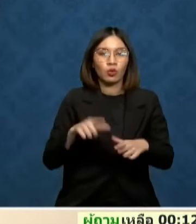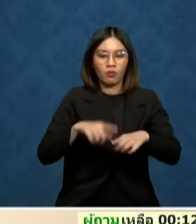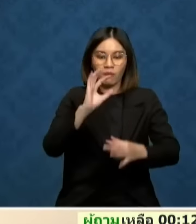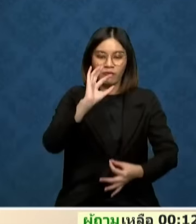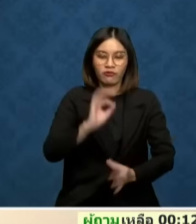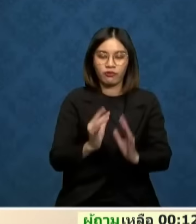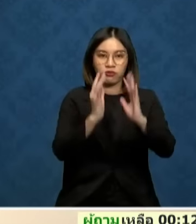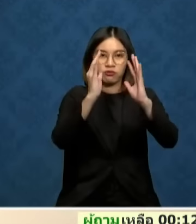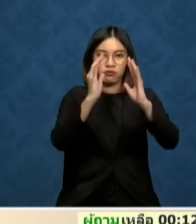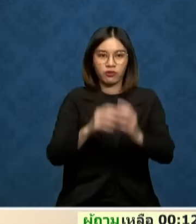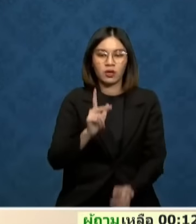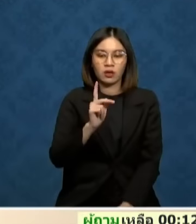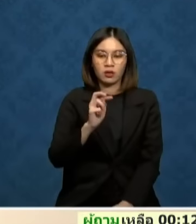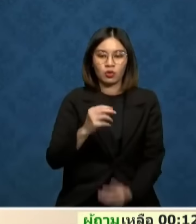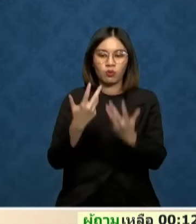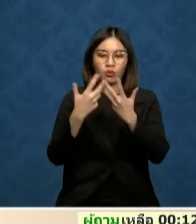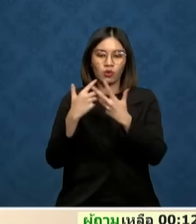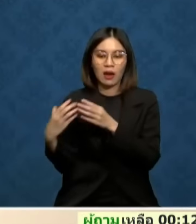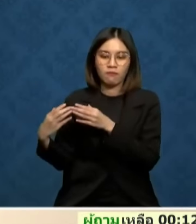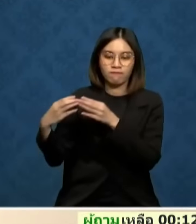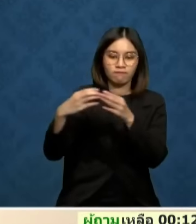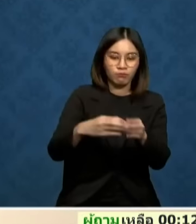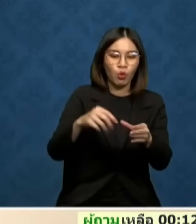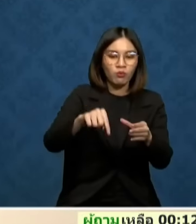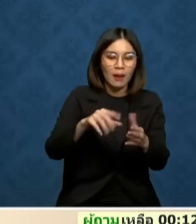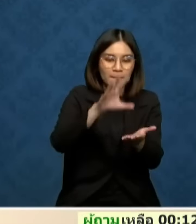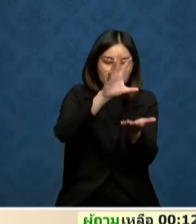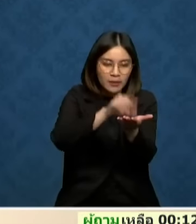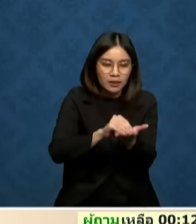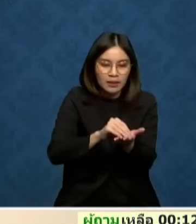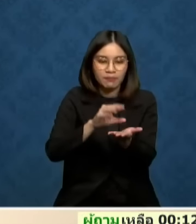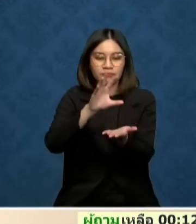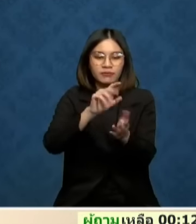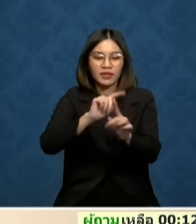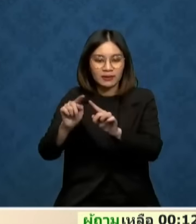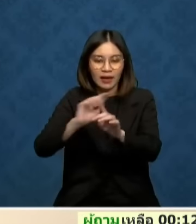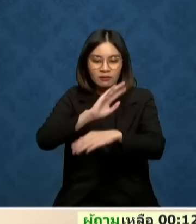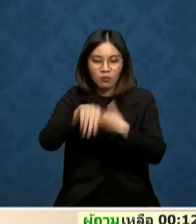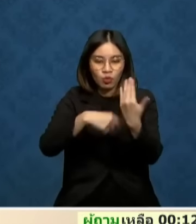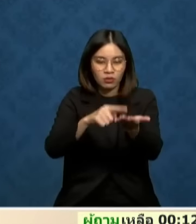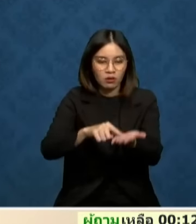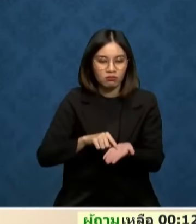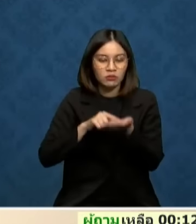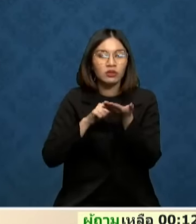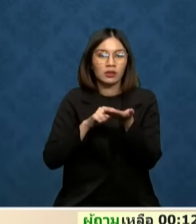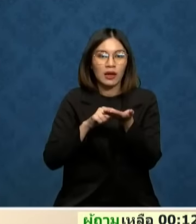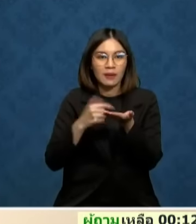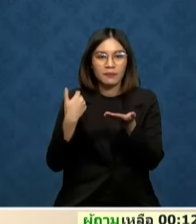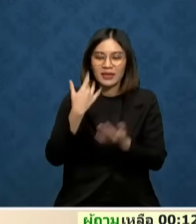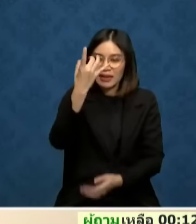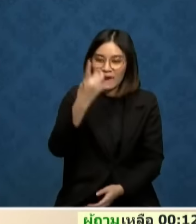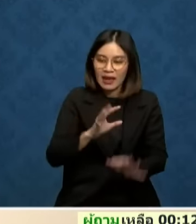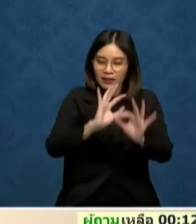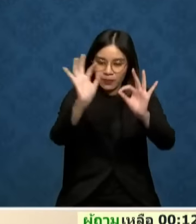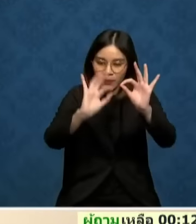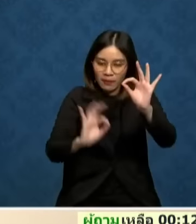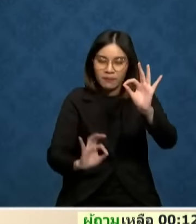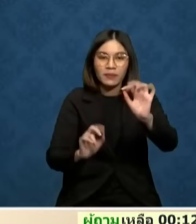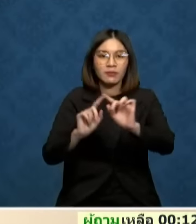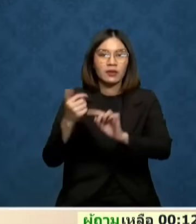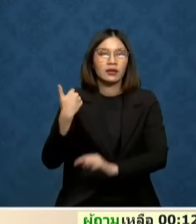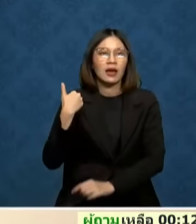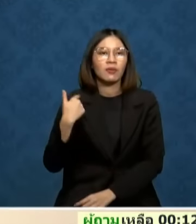ไหม้แล้วเนี่ยทางกรมโรงงานกว่าจะเข้าพื้นที่ได้แล้วก็ไปเก็บนะคะข้อมูลทั้งหมดมาว่าประกอบไปด้วยอะไรบ้างนั้นเนี่ยก็